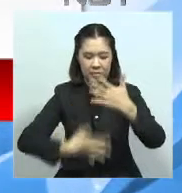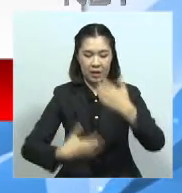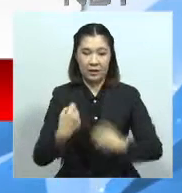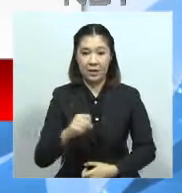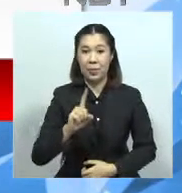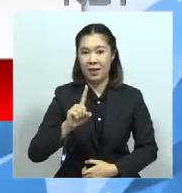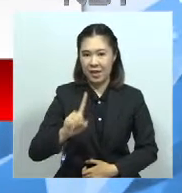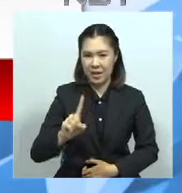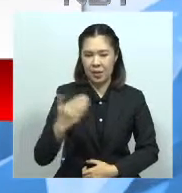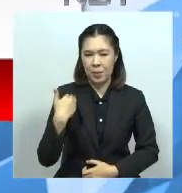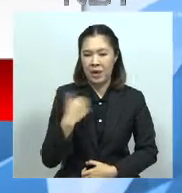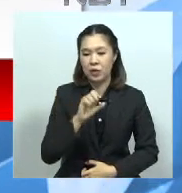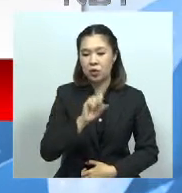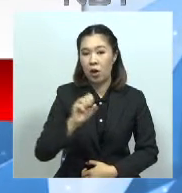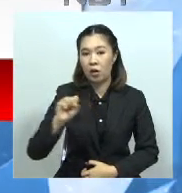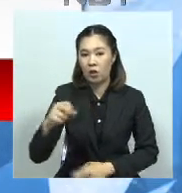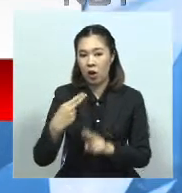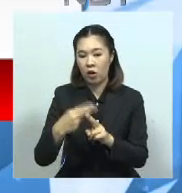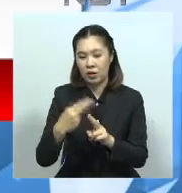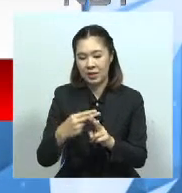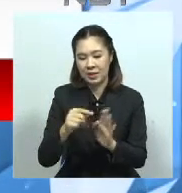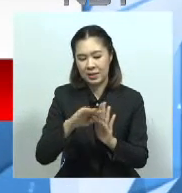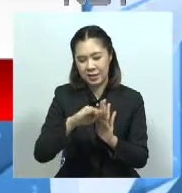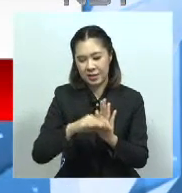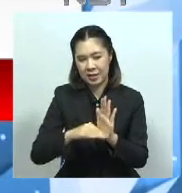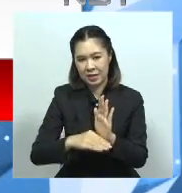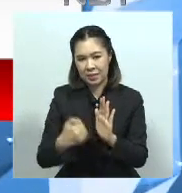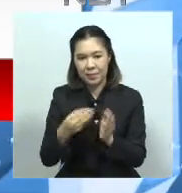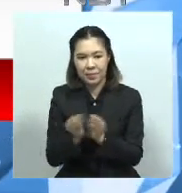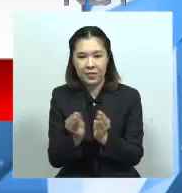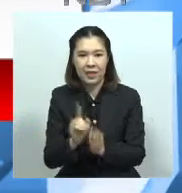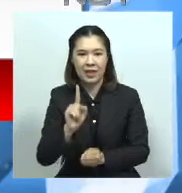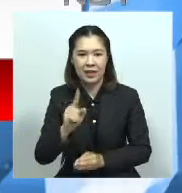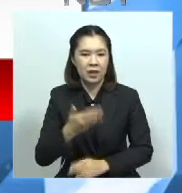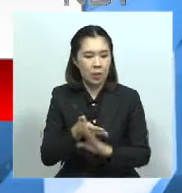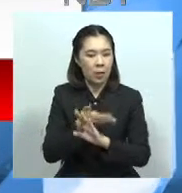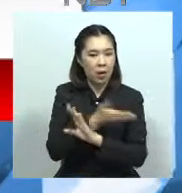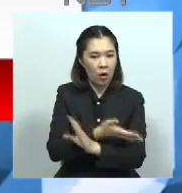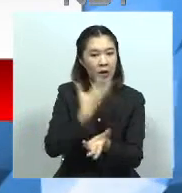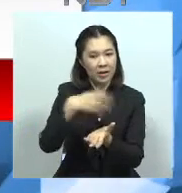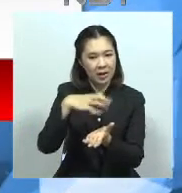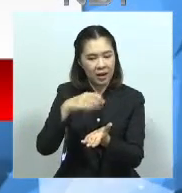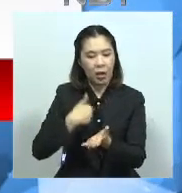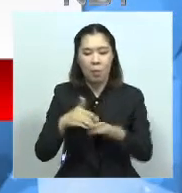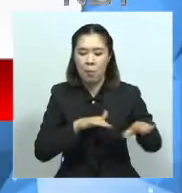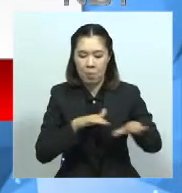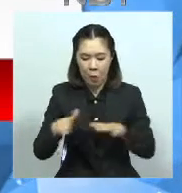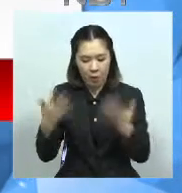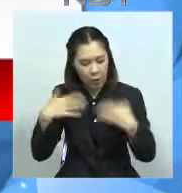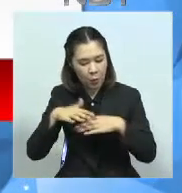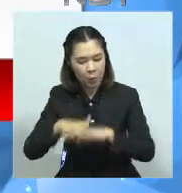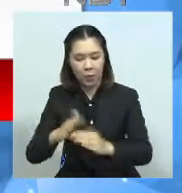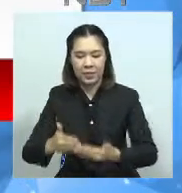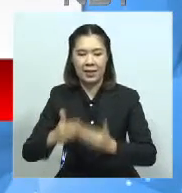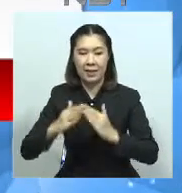เล็กที่มีส.ส.บัญชีรายชื่อพรรคละ1เสียงที่แถลงความชัดเจนไปก่อนหน้านี้ว่าพร้อมเข้าร่วมจัดตั้งรัฐบา